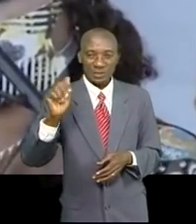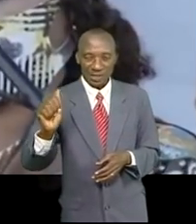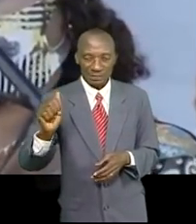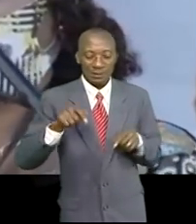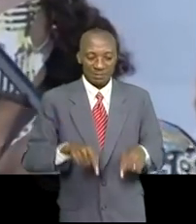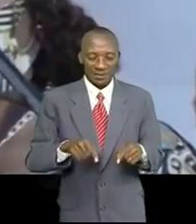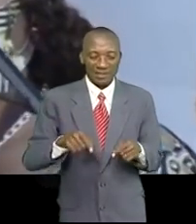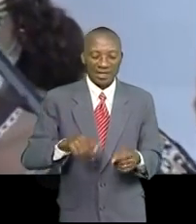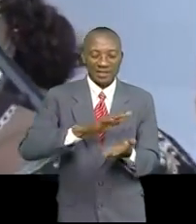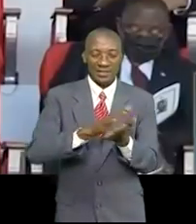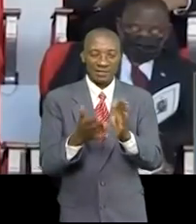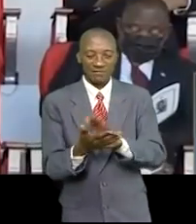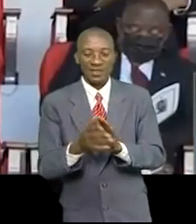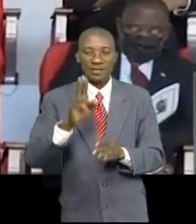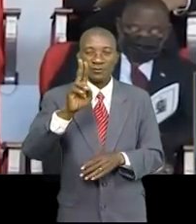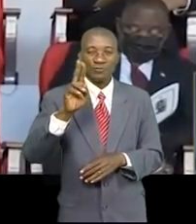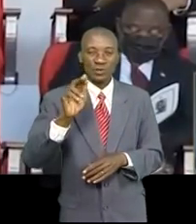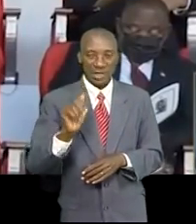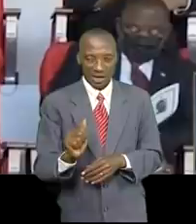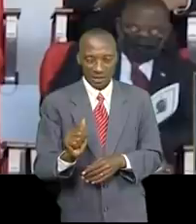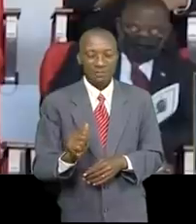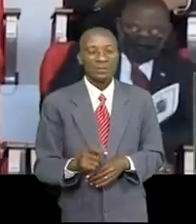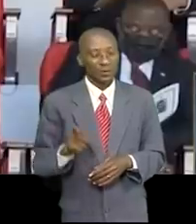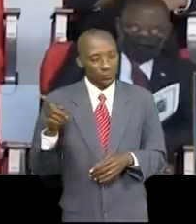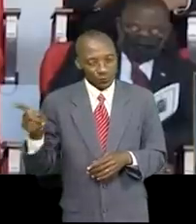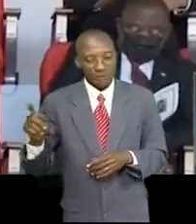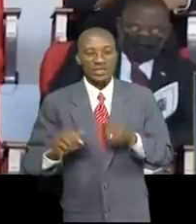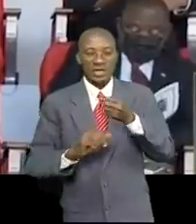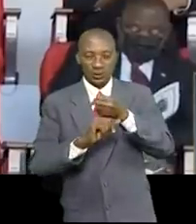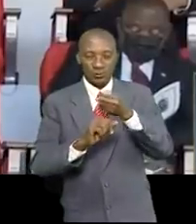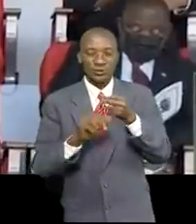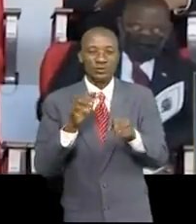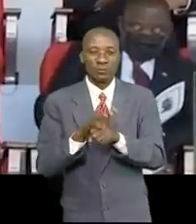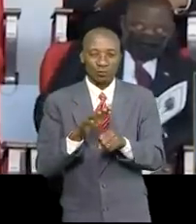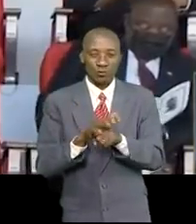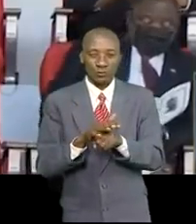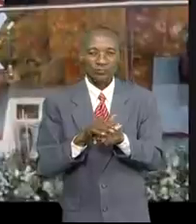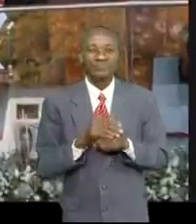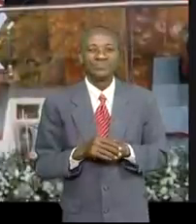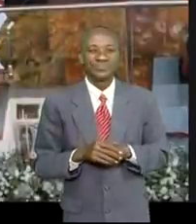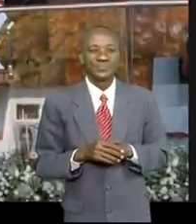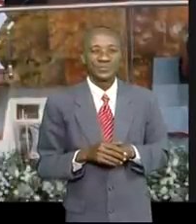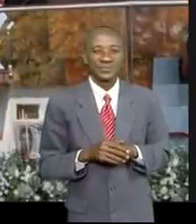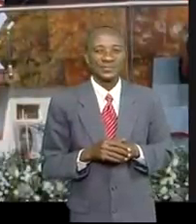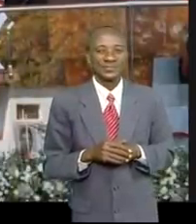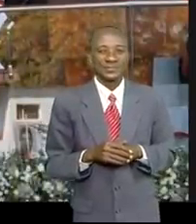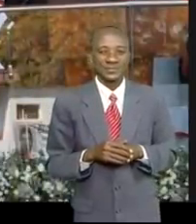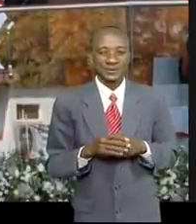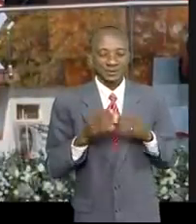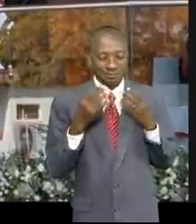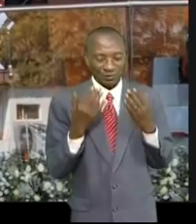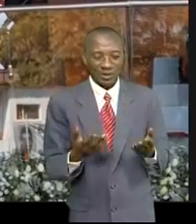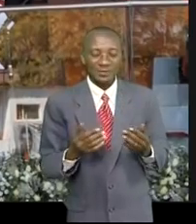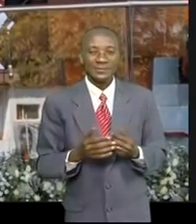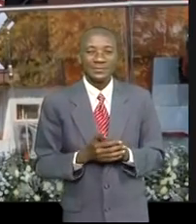africaine, ont balisé le chemin que nous suivons aujourd'hui à la tête de cette organisation